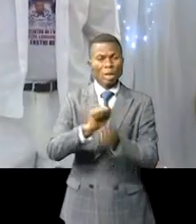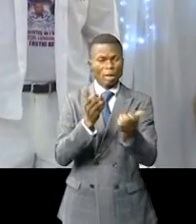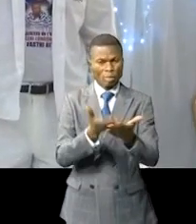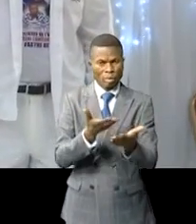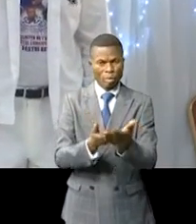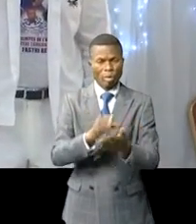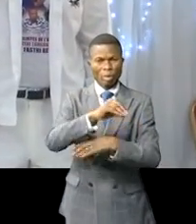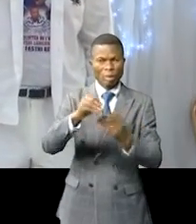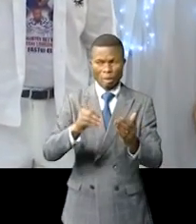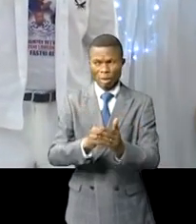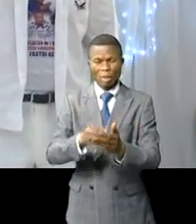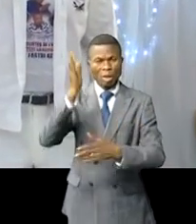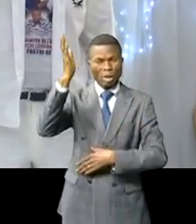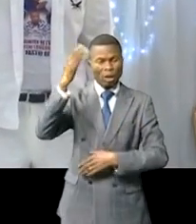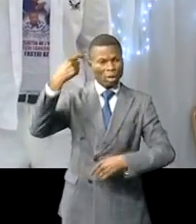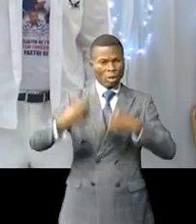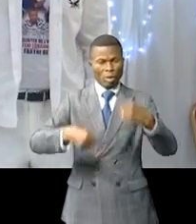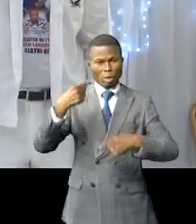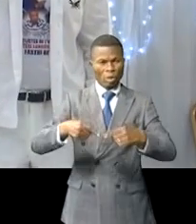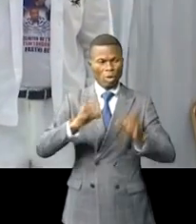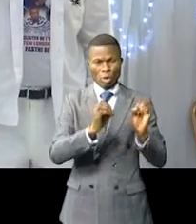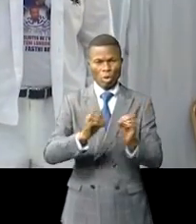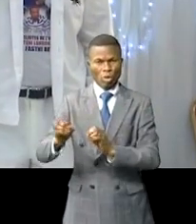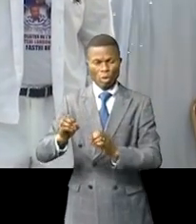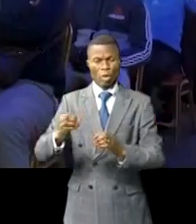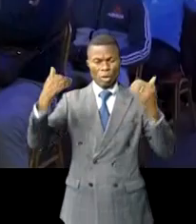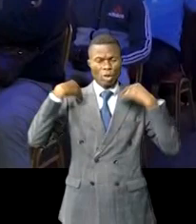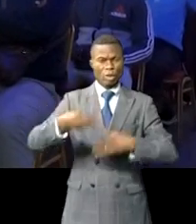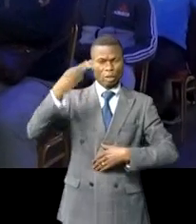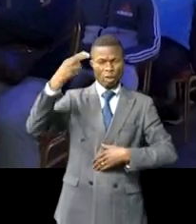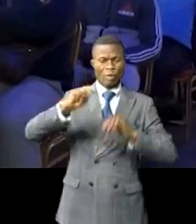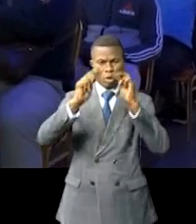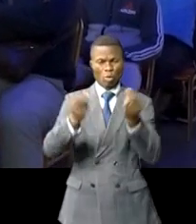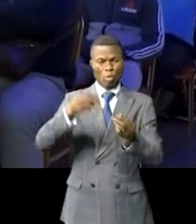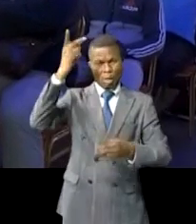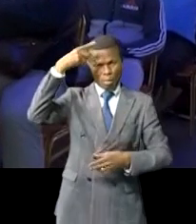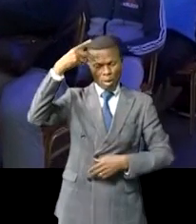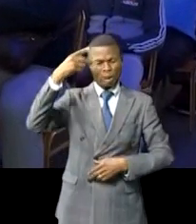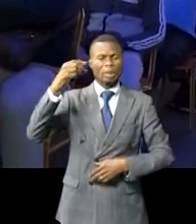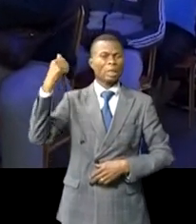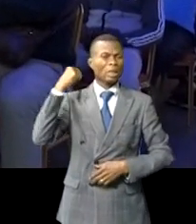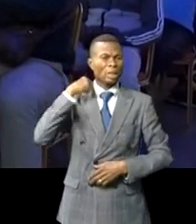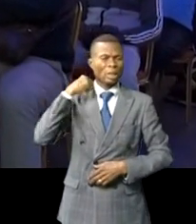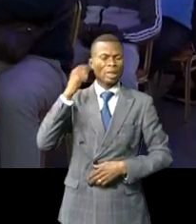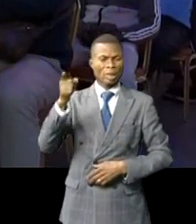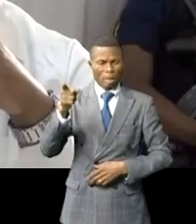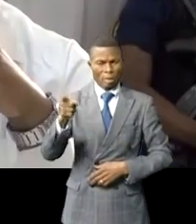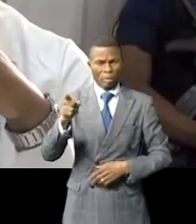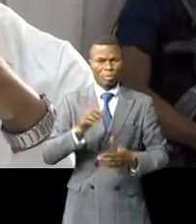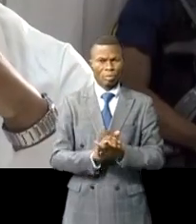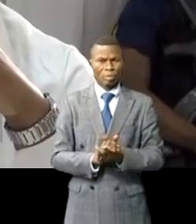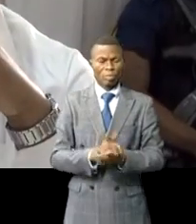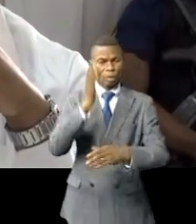étaient au centre d'une conférence débat animée par le haut cadre du parti présidentiel, le docteur Eteni Longondo.